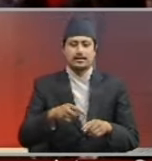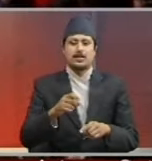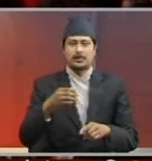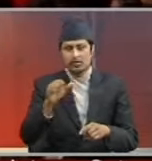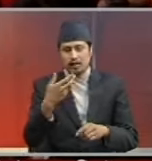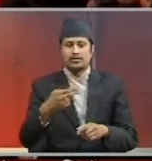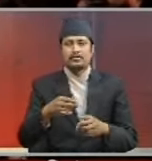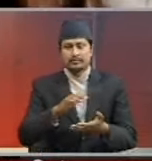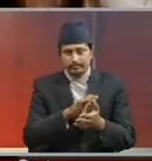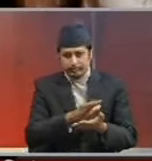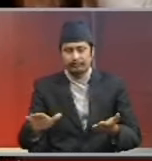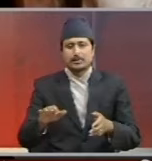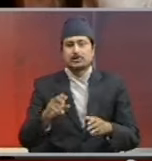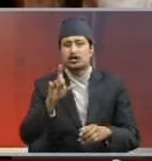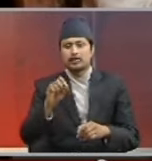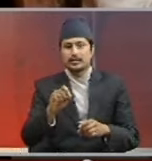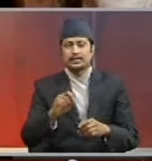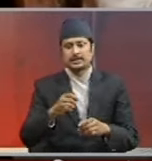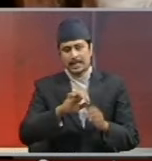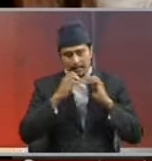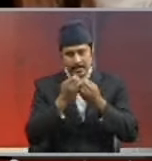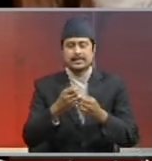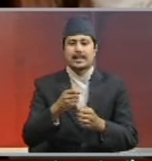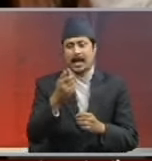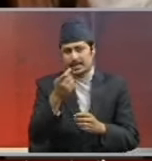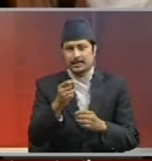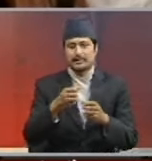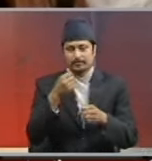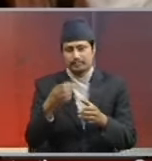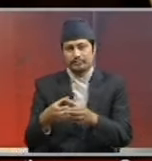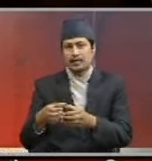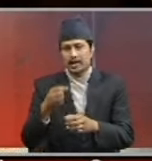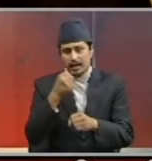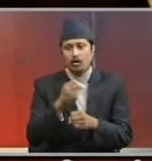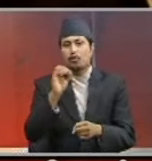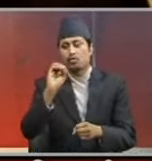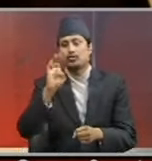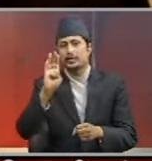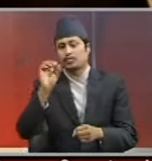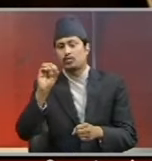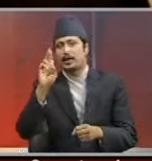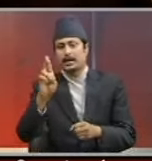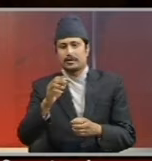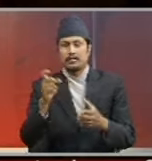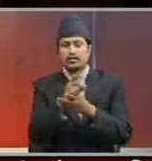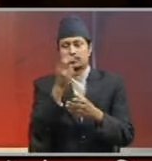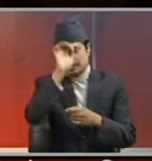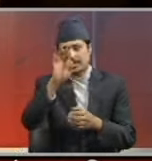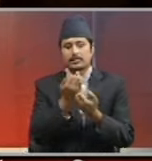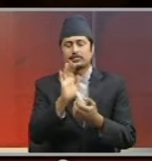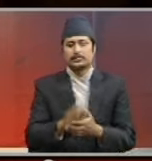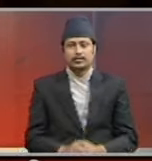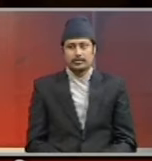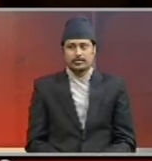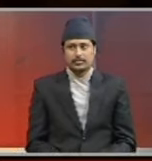जोडिएका 70 राष्ट्रबीचको सामाजिक आर्थिक पक्षमा काम गर्न ओबिओआर गठन भएको जानकारी दिए।